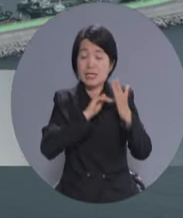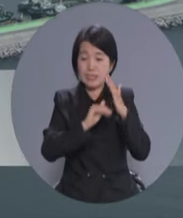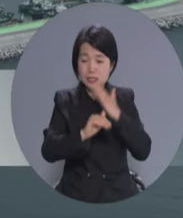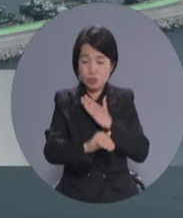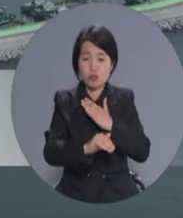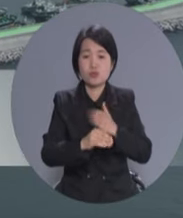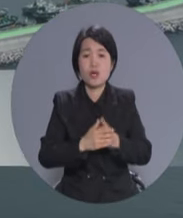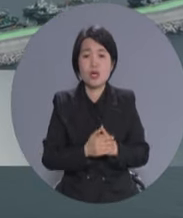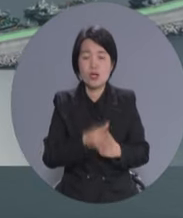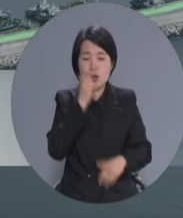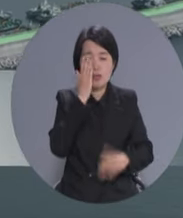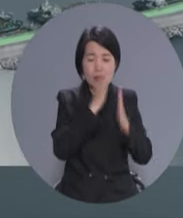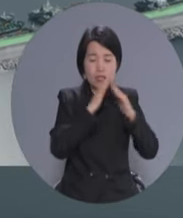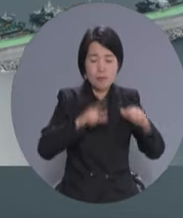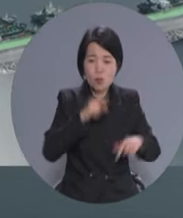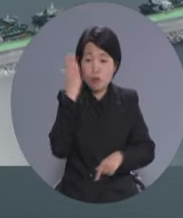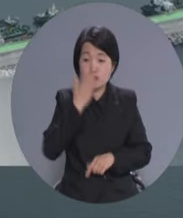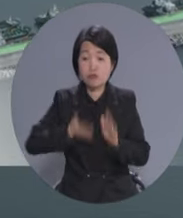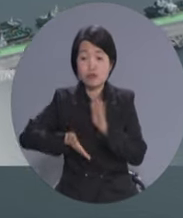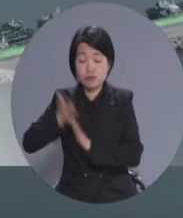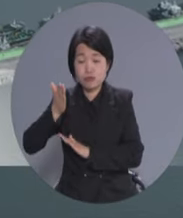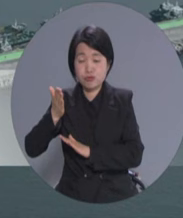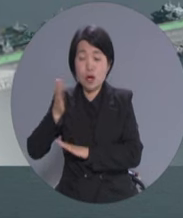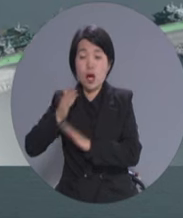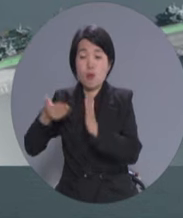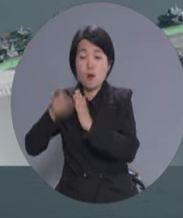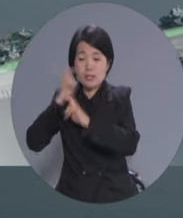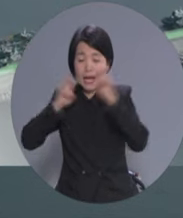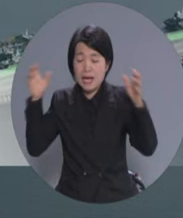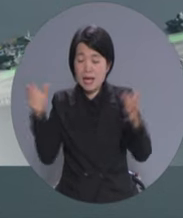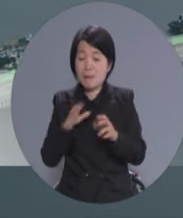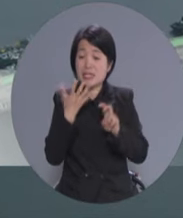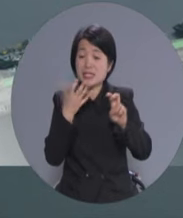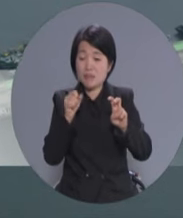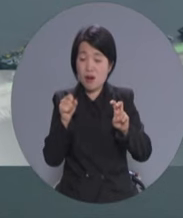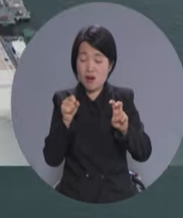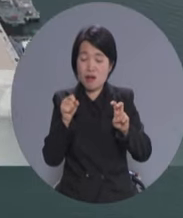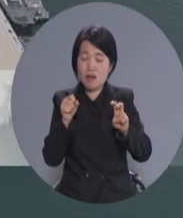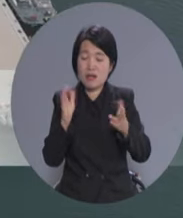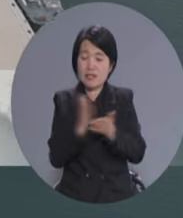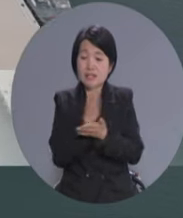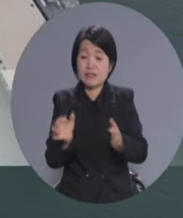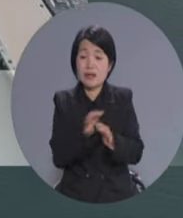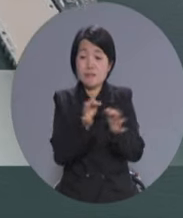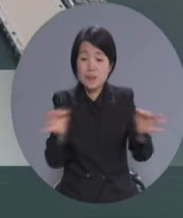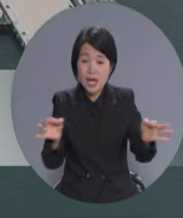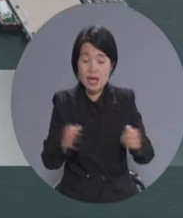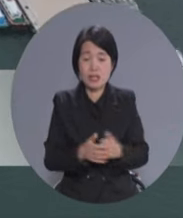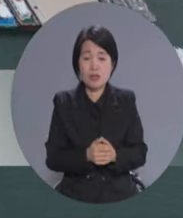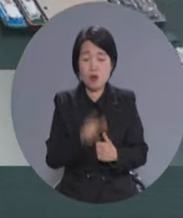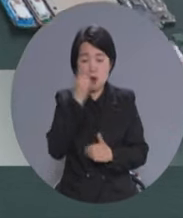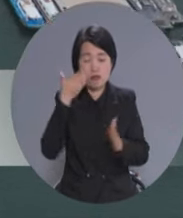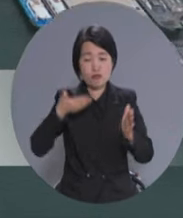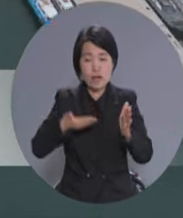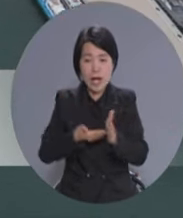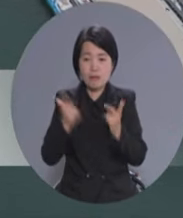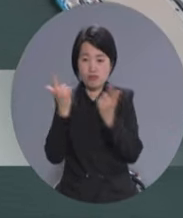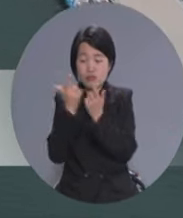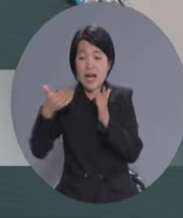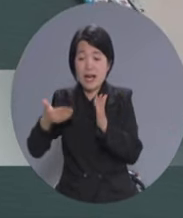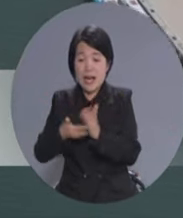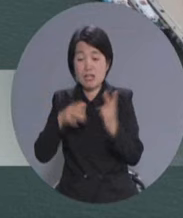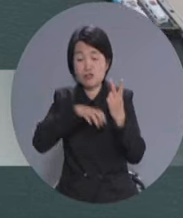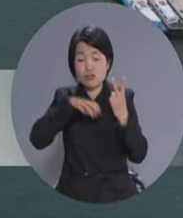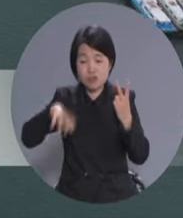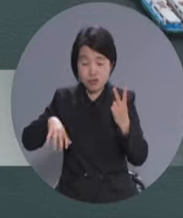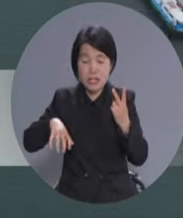여수시 공사가 총 20억 원의 예산을 부담해 앞으로 1년 반 동안 여수 신앙과 신북항 등 314만